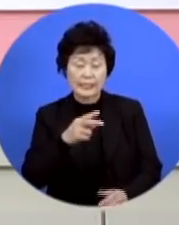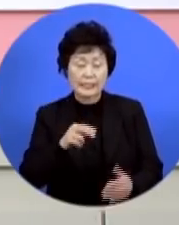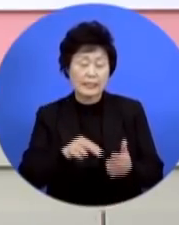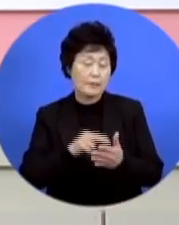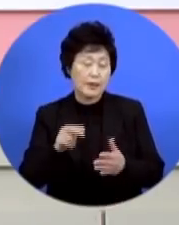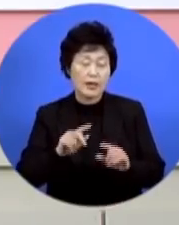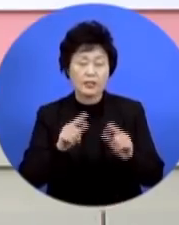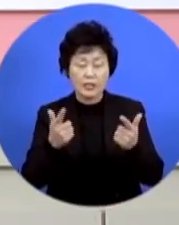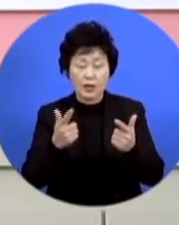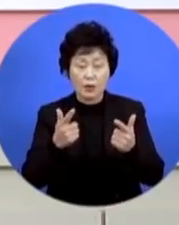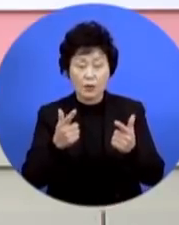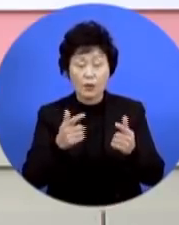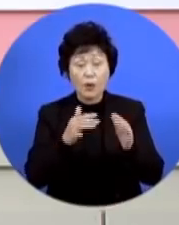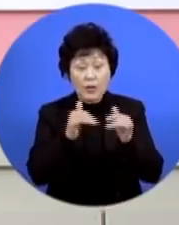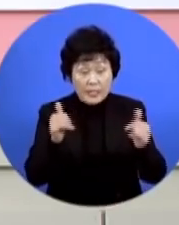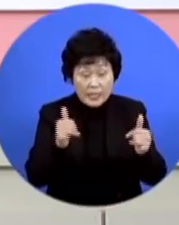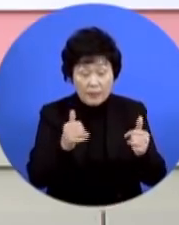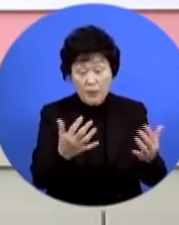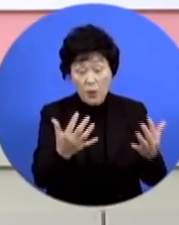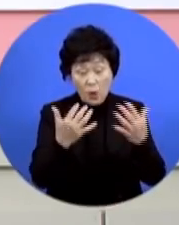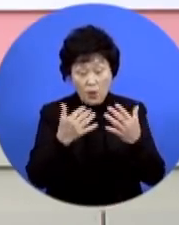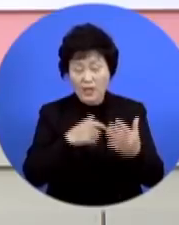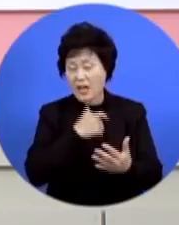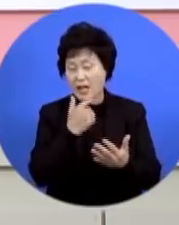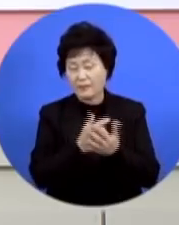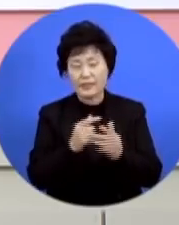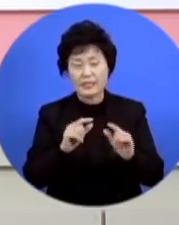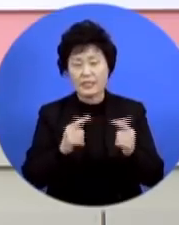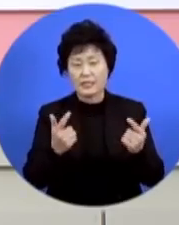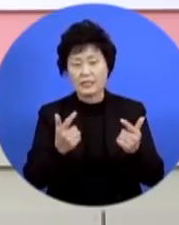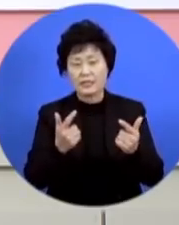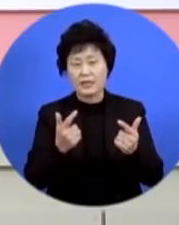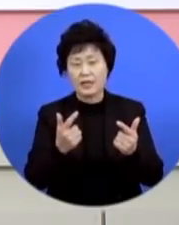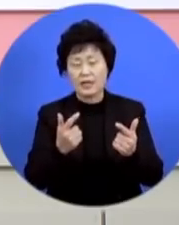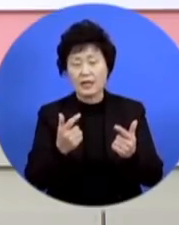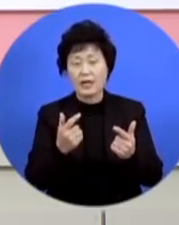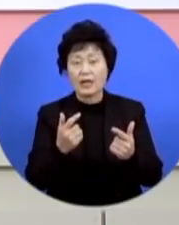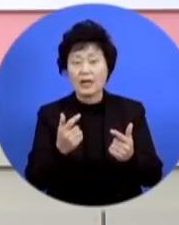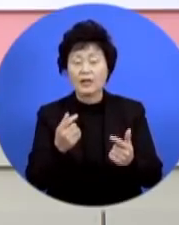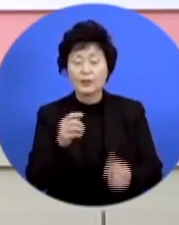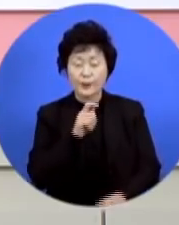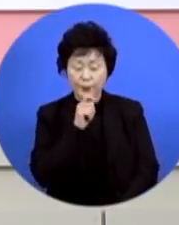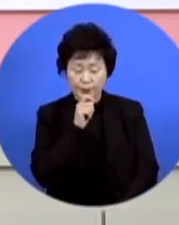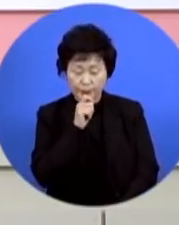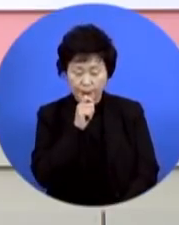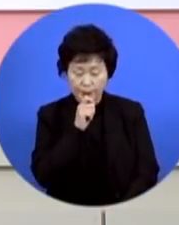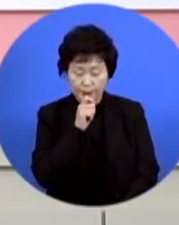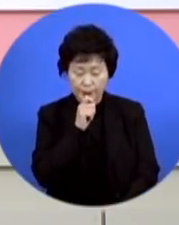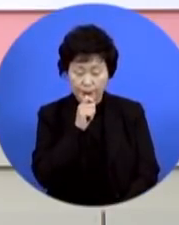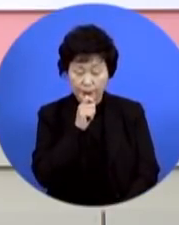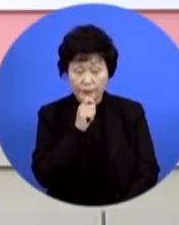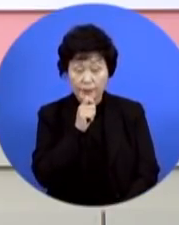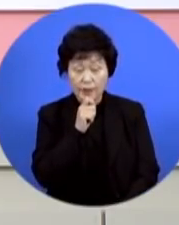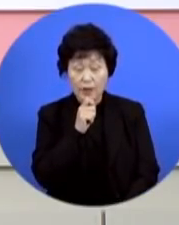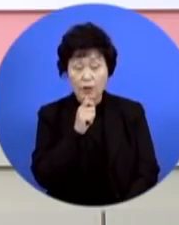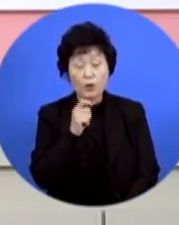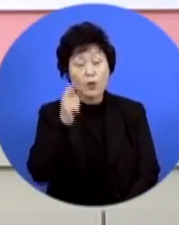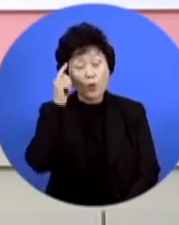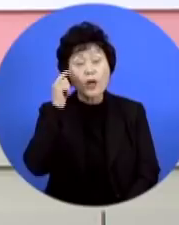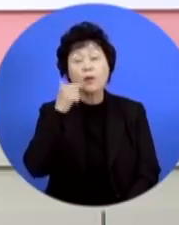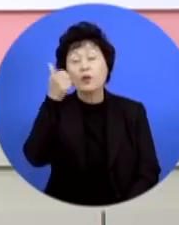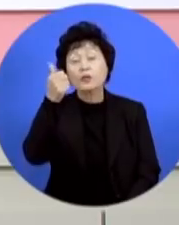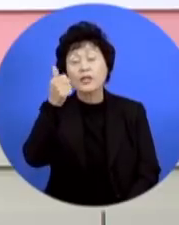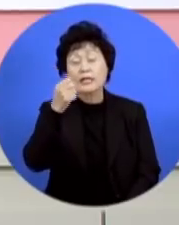그 사람들에게 반격하지 않겠다. 그냥 조용하셨어요? 그리고 다 침묵하고 목사님이 가만히 있냐고 할 정도로